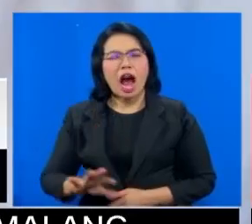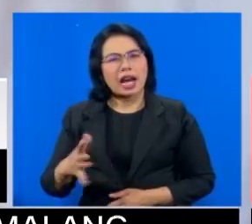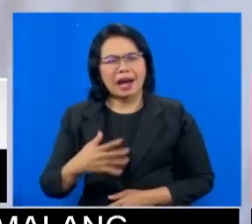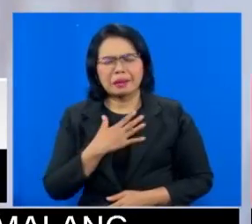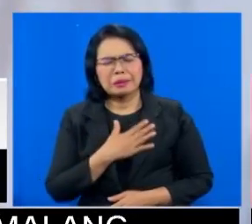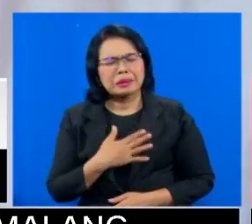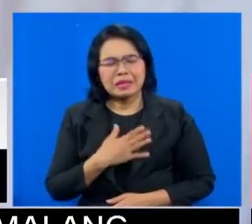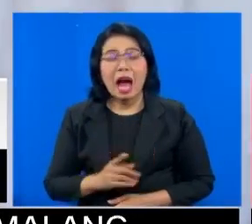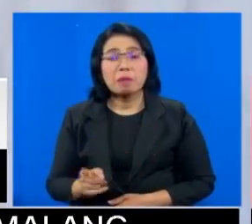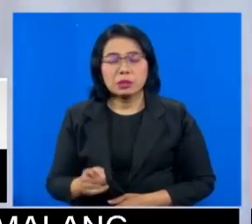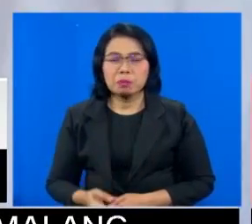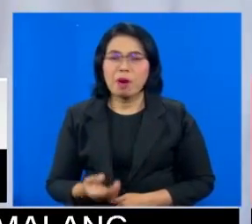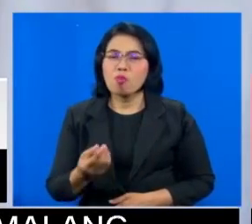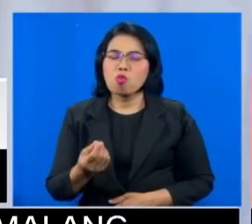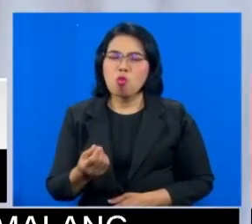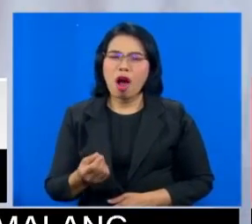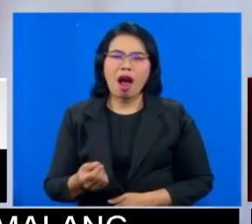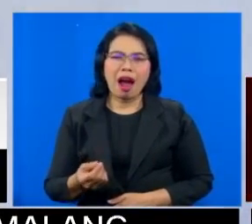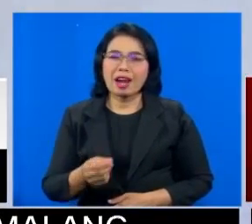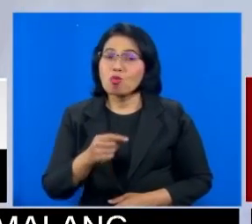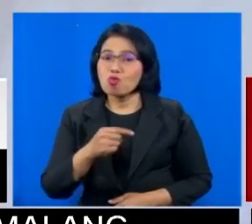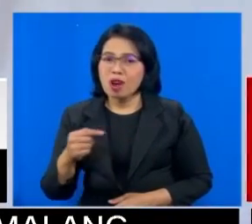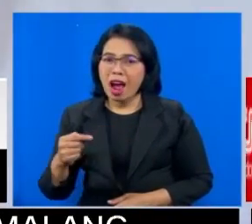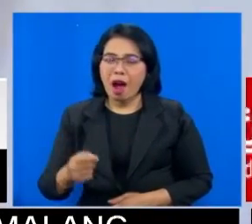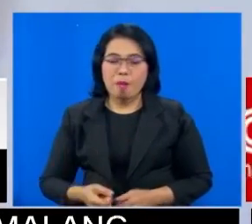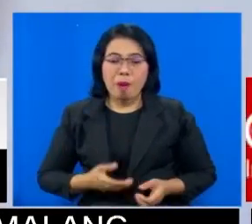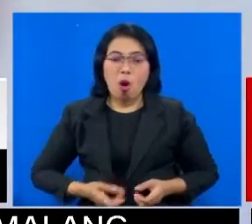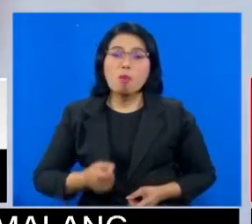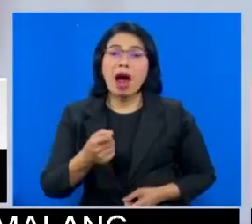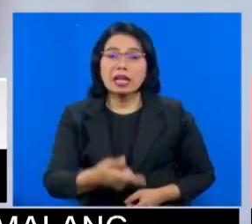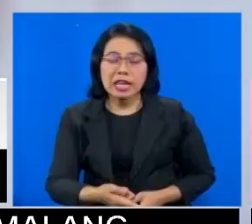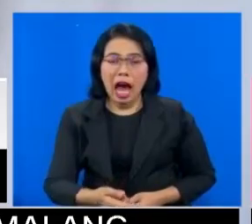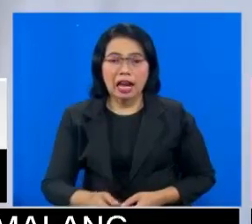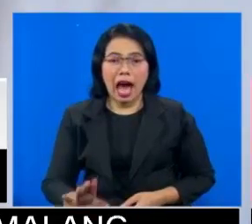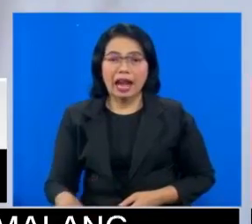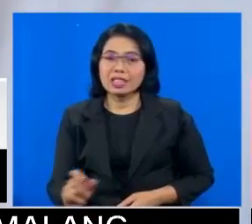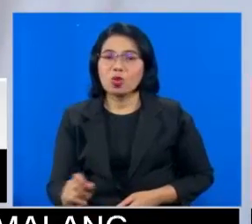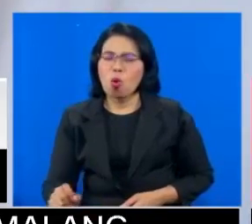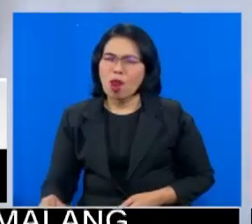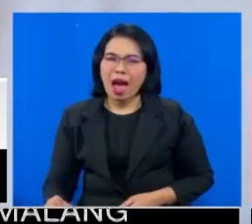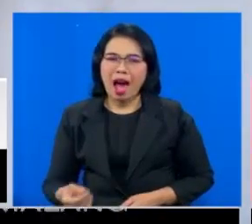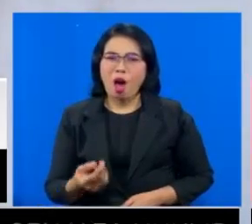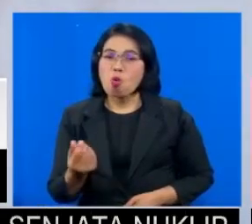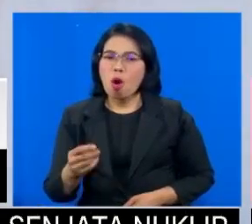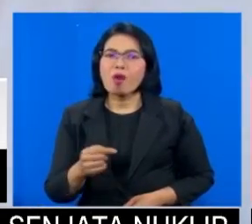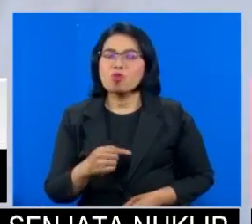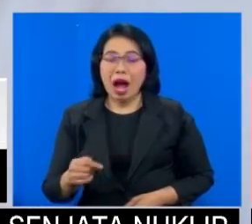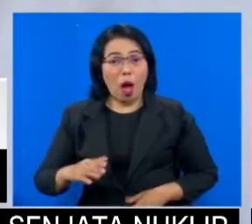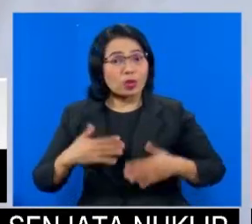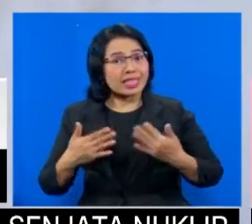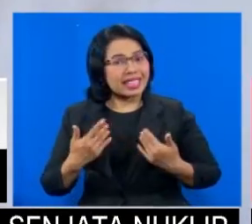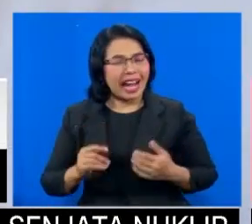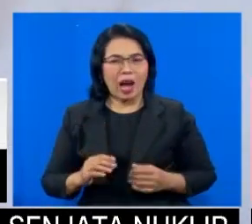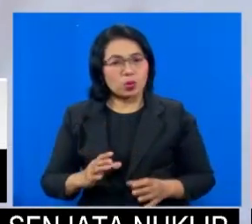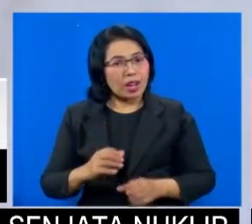bayar sekolah, mau belanja. Ya sedih lah Pak, begitu. Seneng ya kalau lagi dapet, dengan